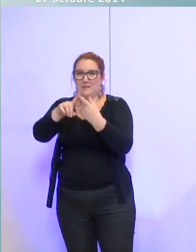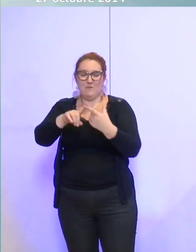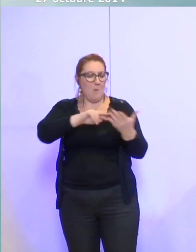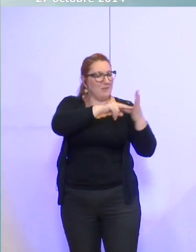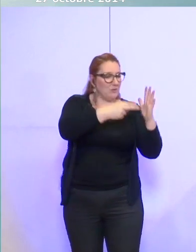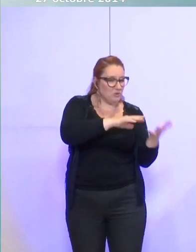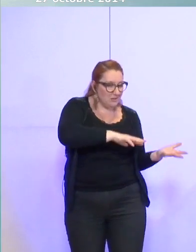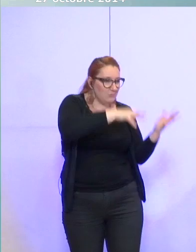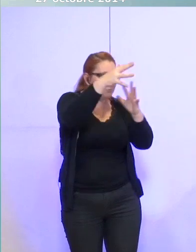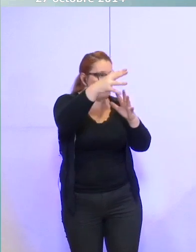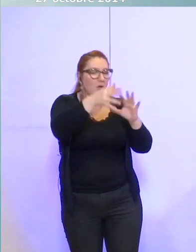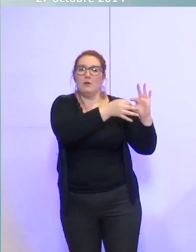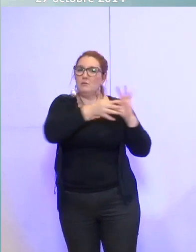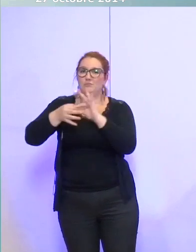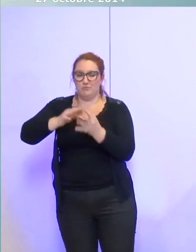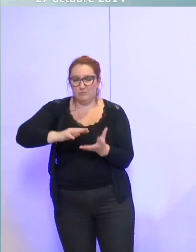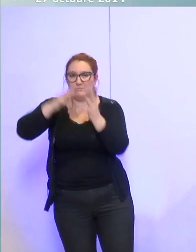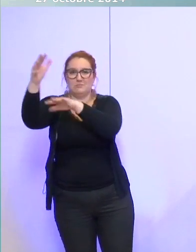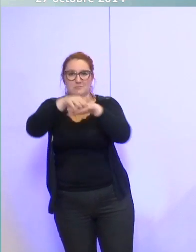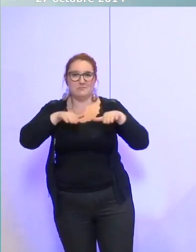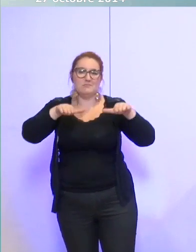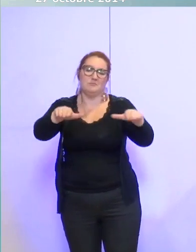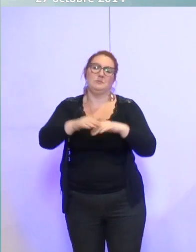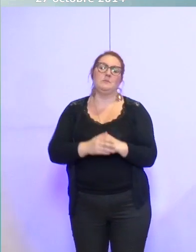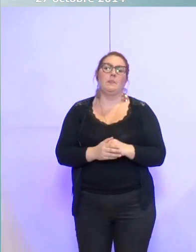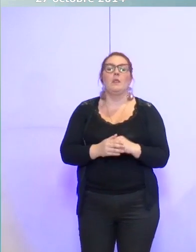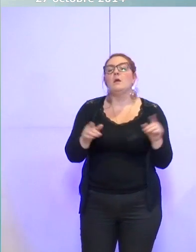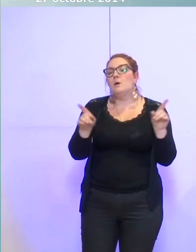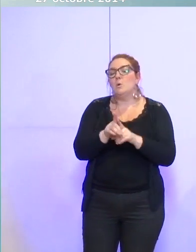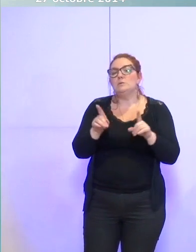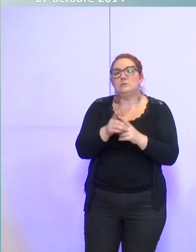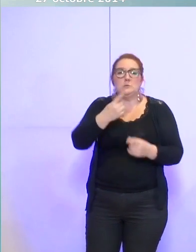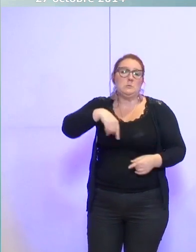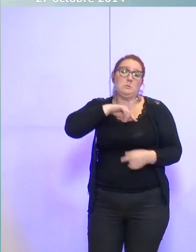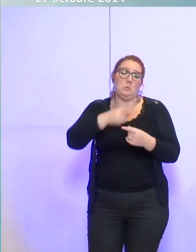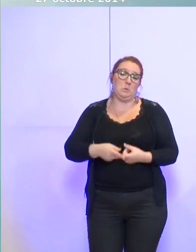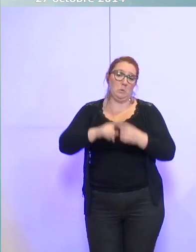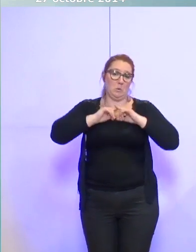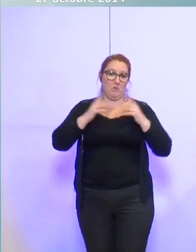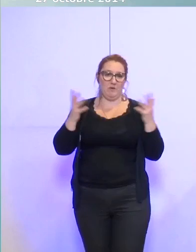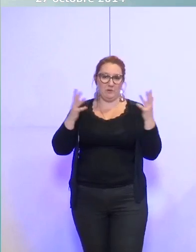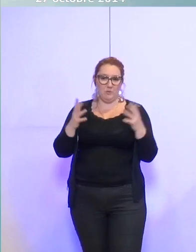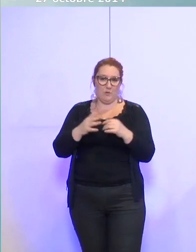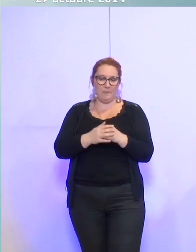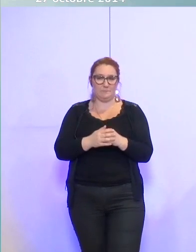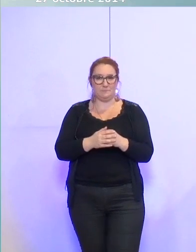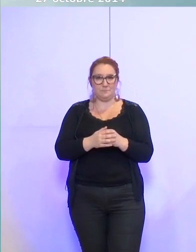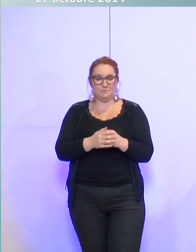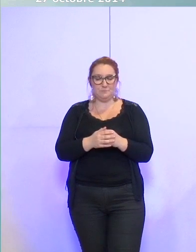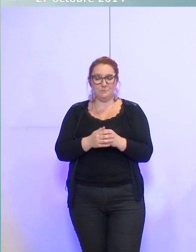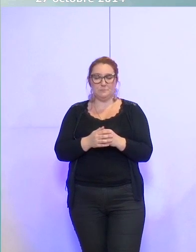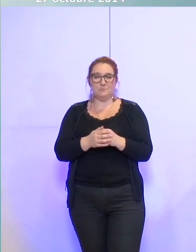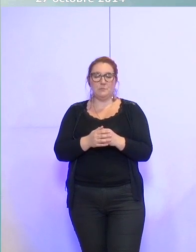l'avancée technologique. Plus généralement, nous pensons que des allers et retours entre d'un côté